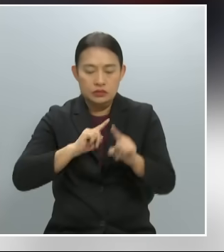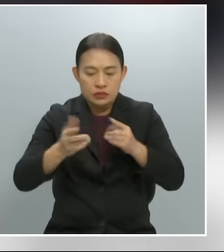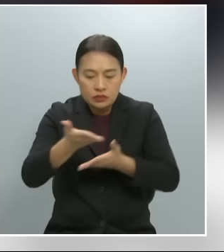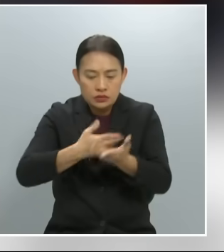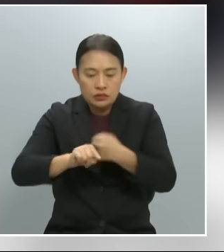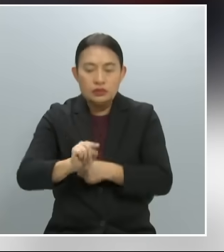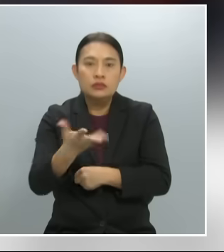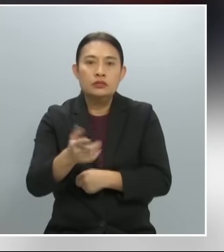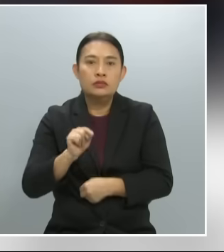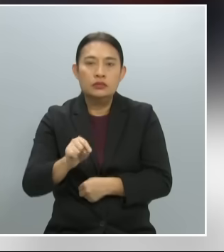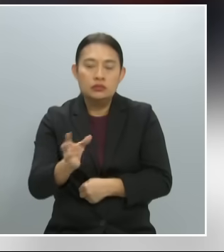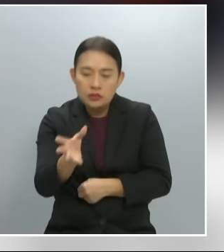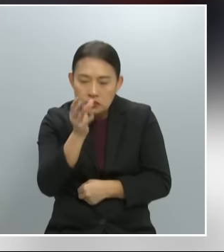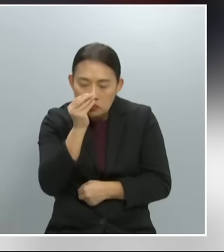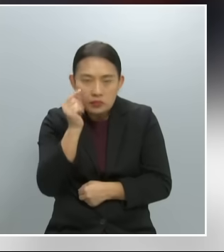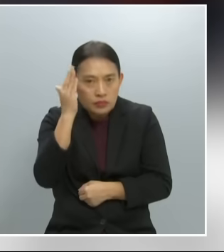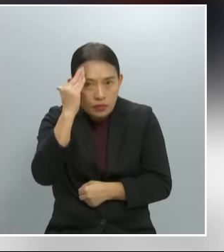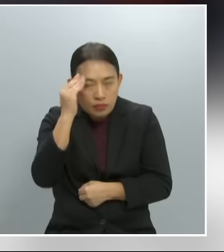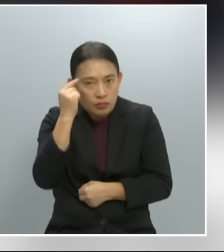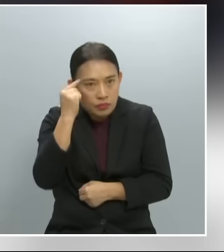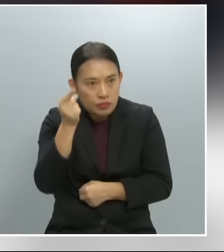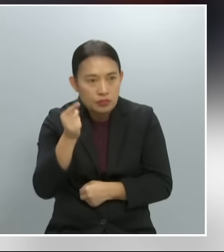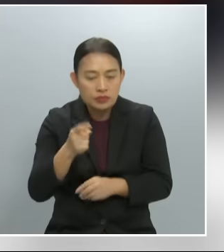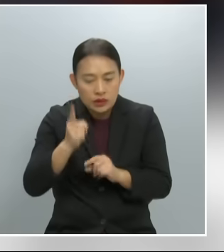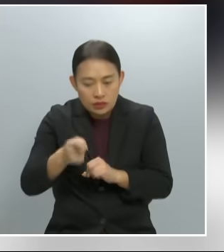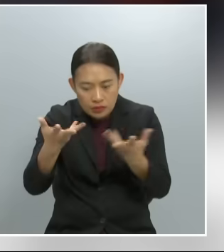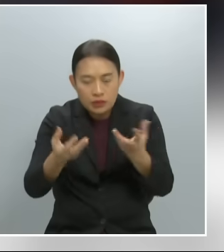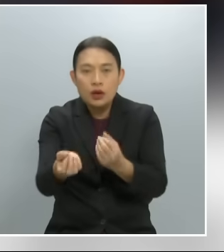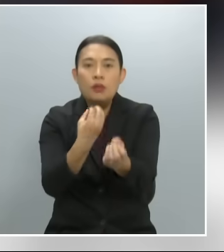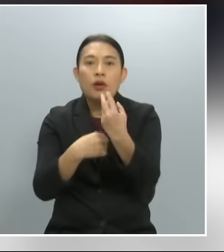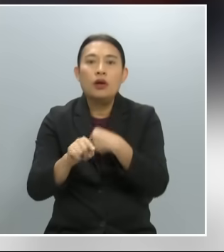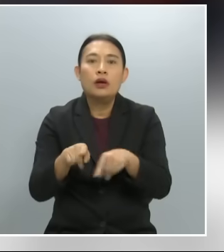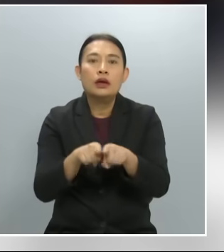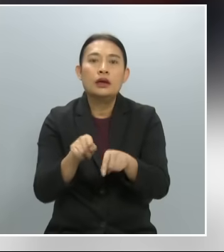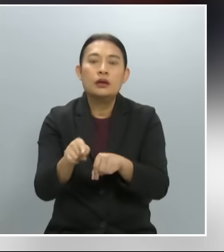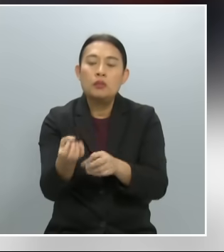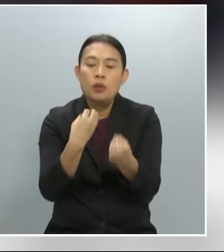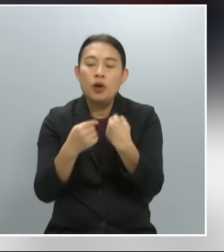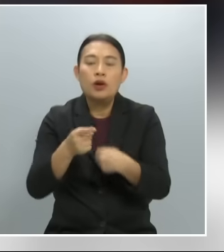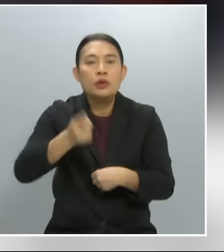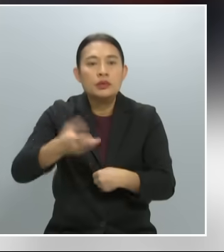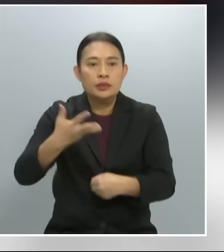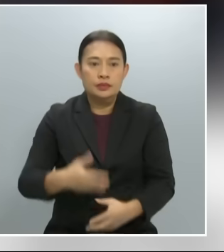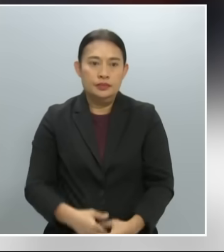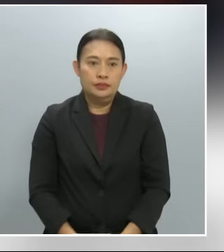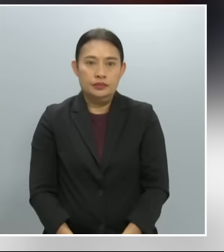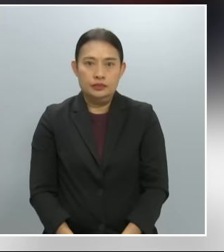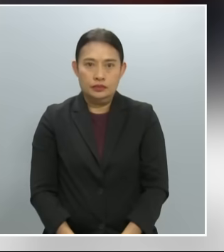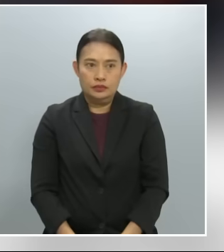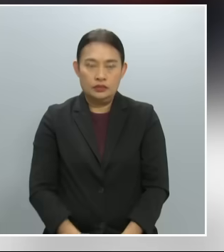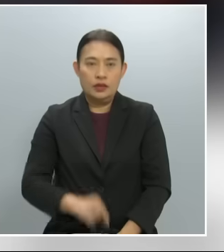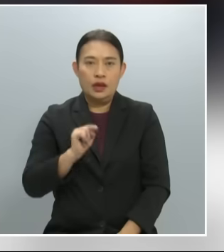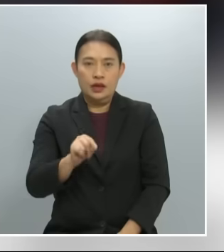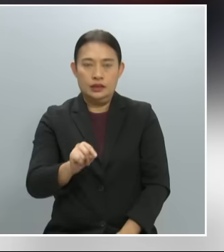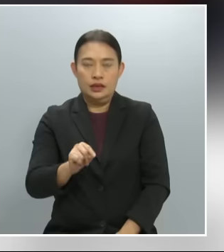สิ่งที่รับทราบมามันเป็นแบบนี้ถ้าไม่จริงก็ออกมาบอกแล้วกันว่าไม่จริง ขณะที่หลังจากประเด็นนี้ร้อนกันพอสม